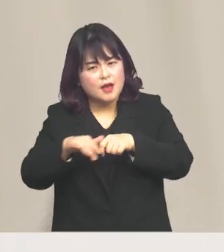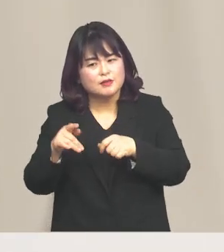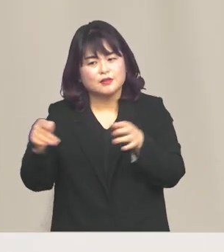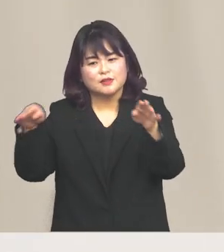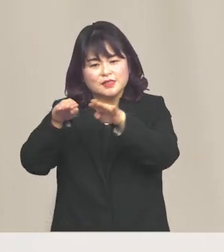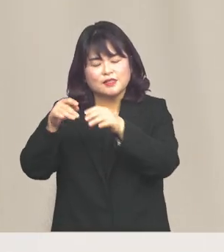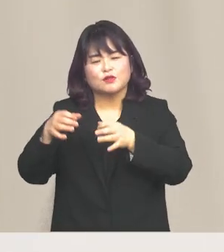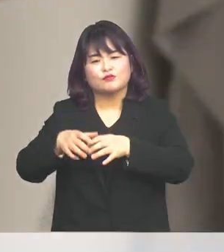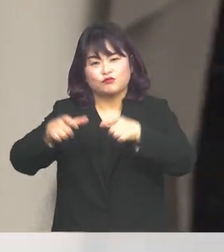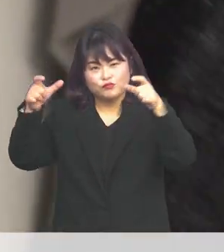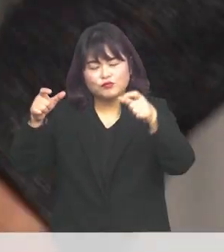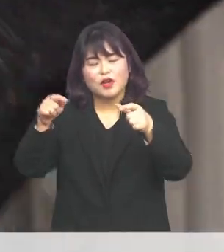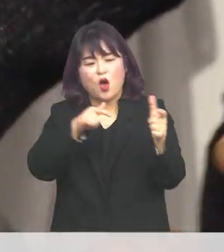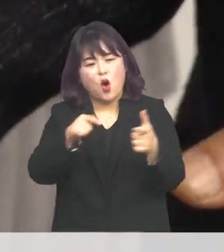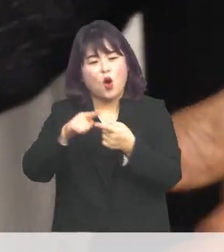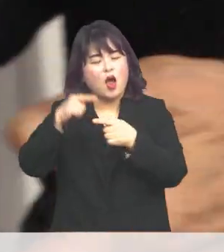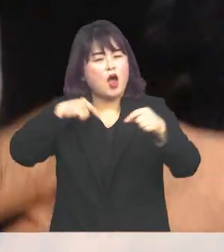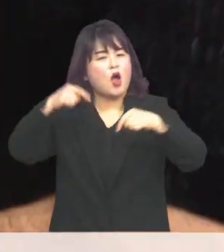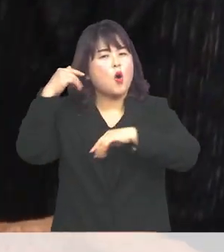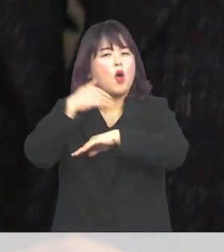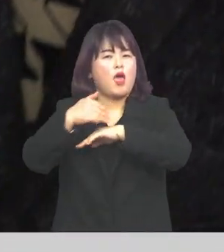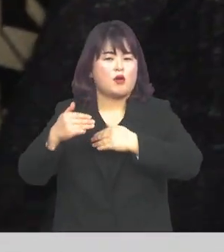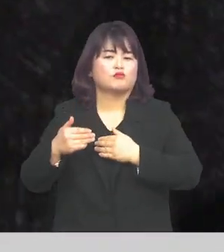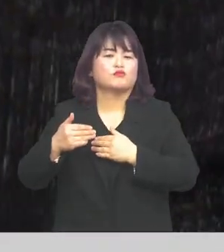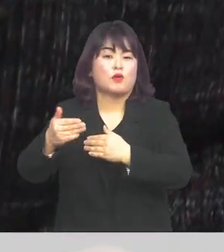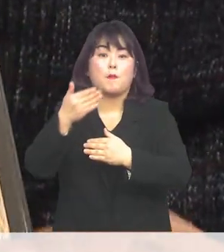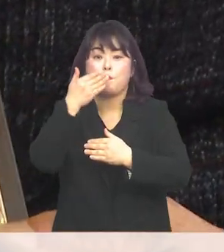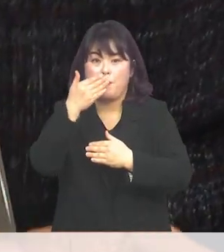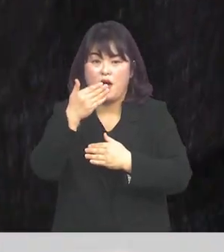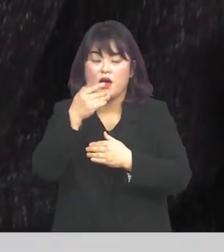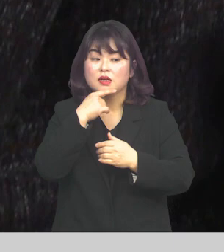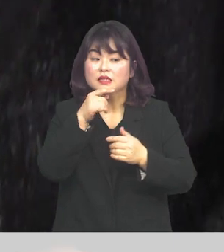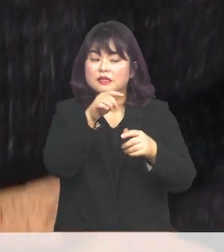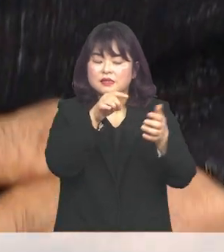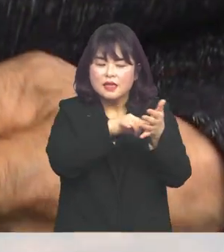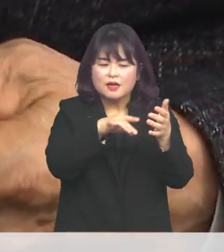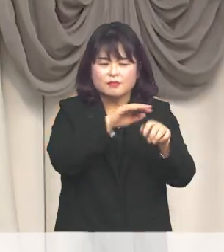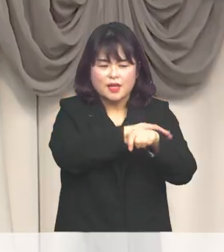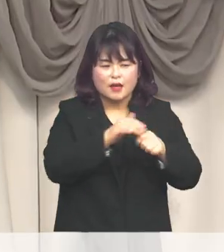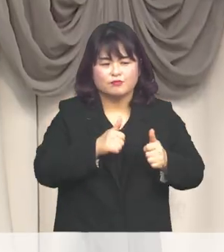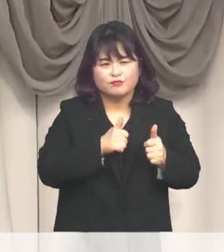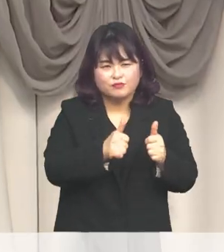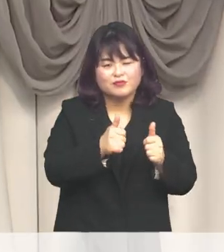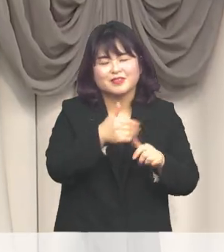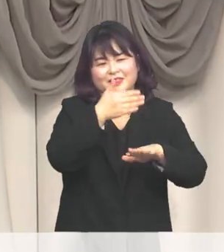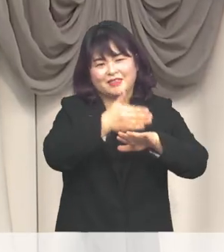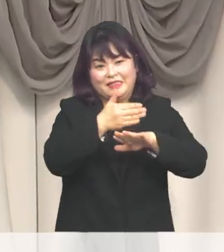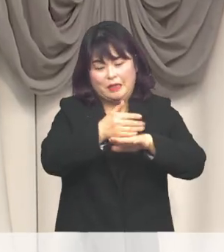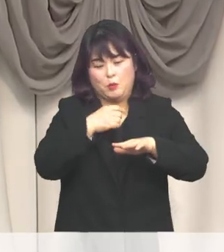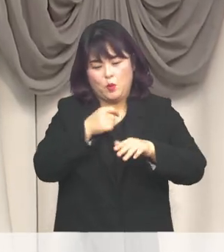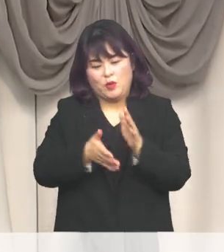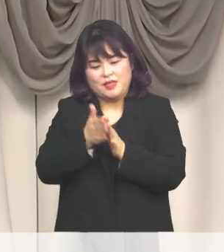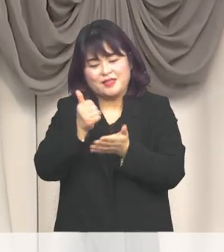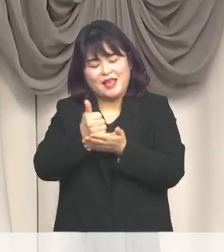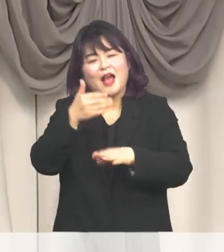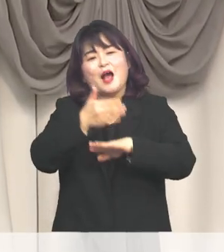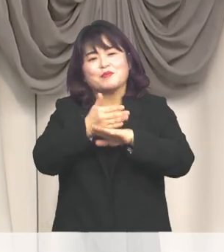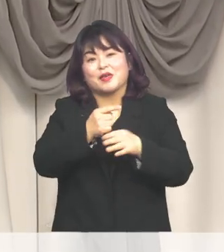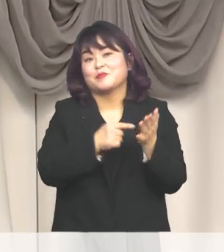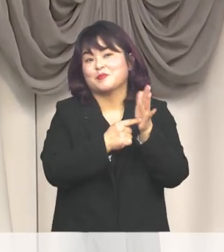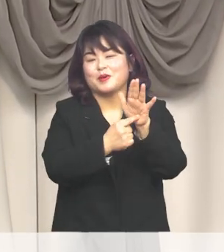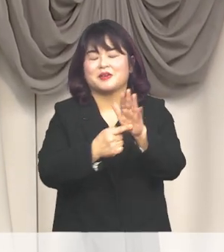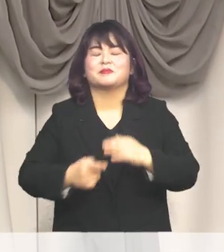위한 여러 시설을 확충하고 다양한 정책도 펼 수 있는 것이라며 납세의 의무를 성실히 이행해 주셔서 시장으로서